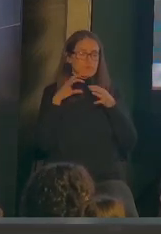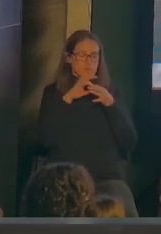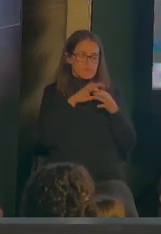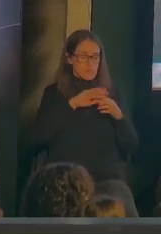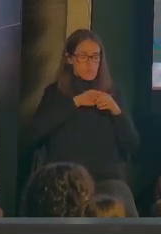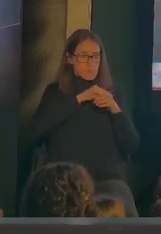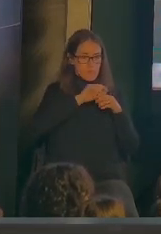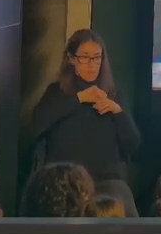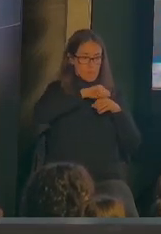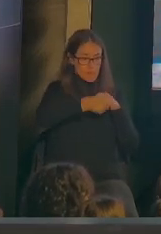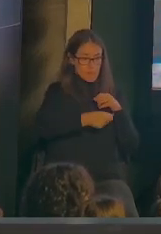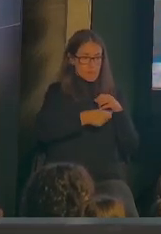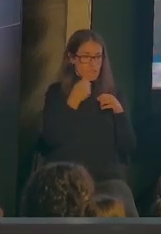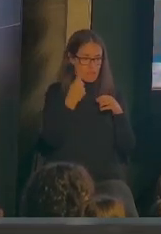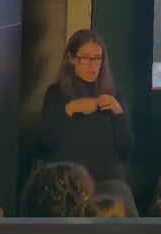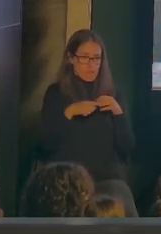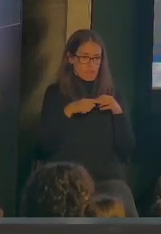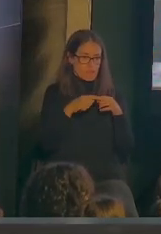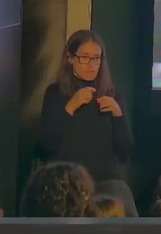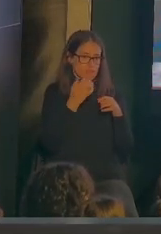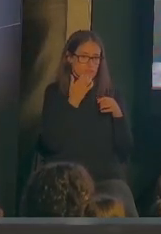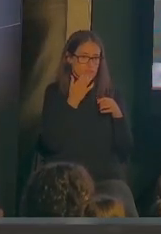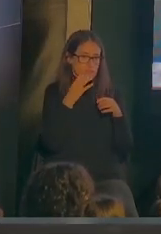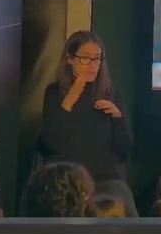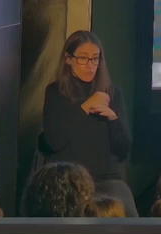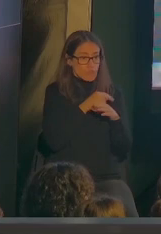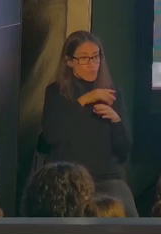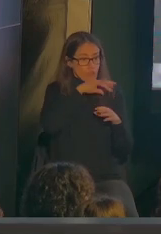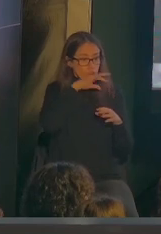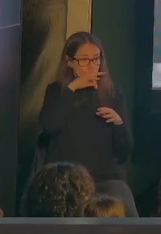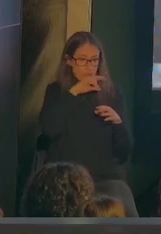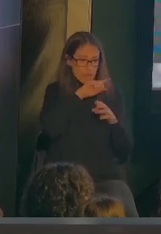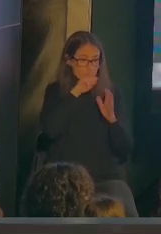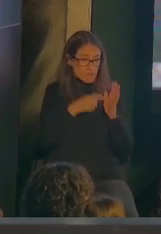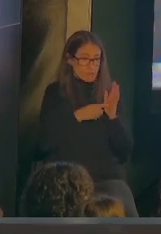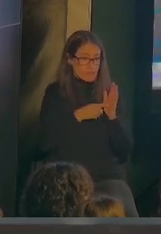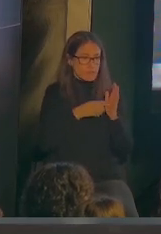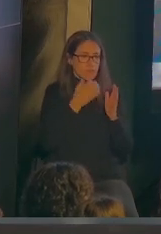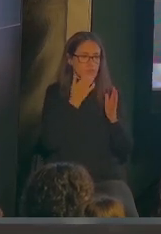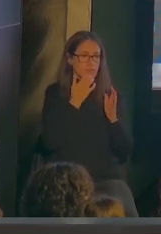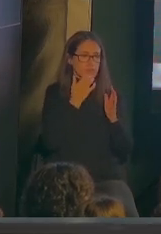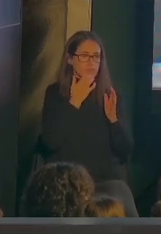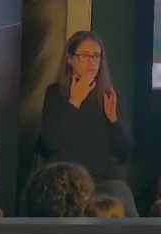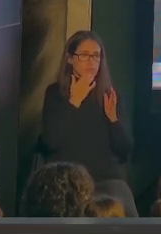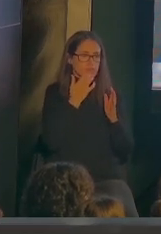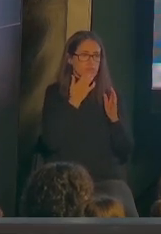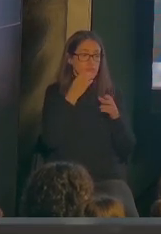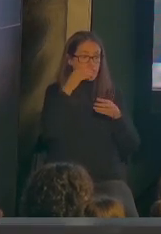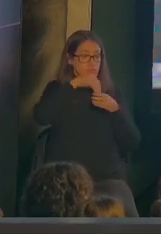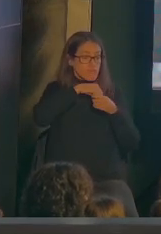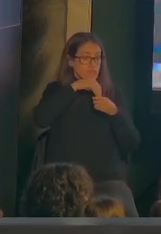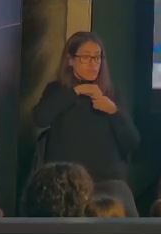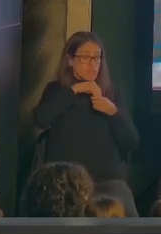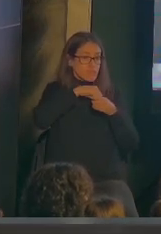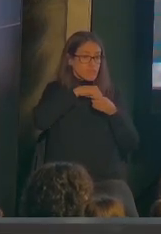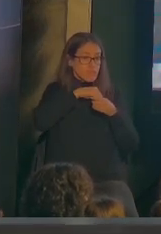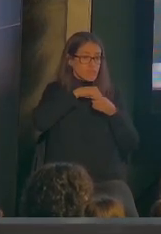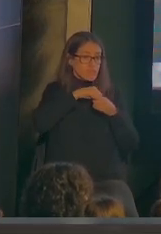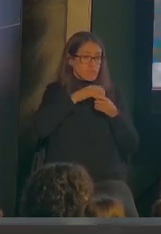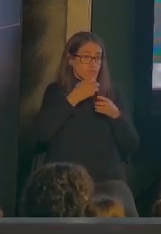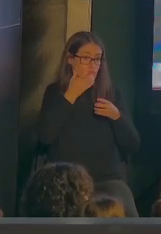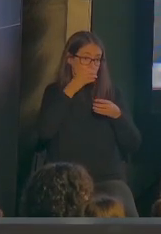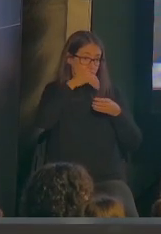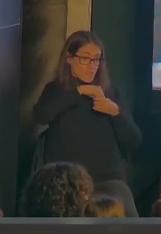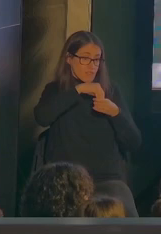pell tenim principalment tota la part de l'aroma i en el cas de l'interior, no, del cítric, doncs també